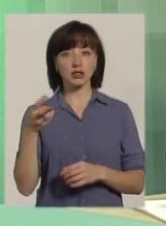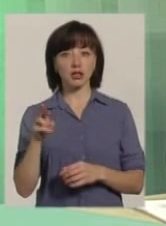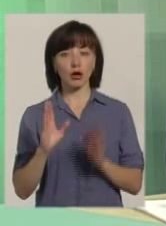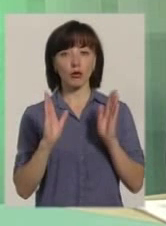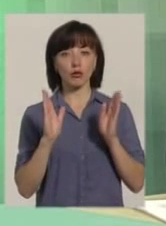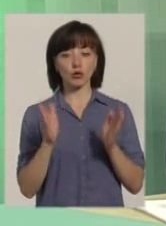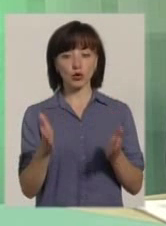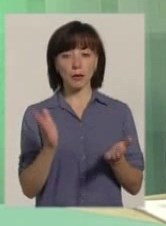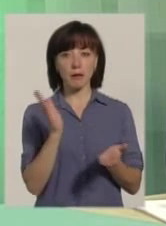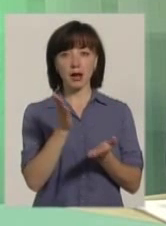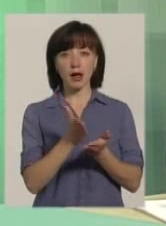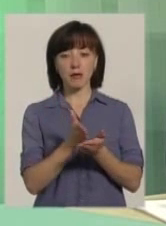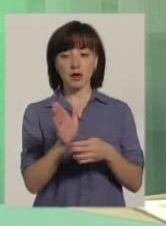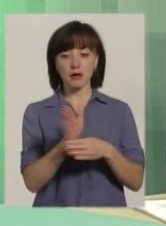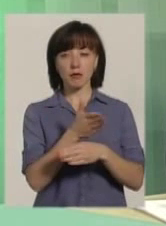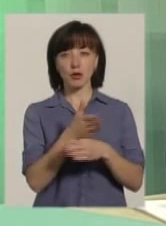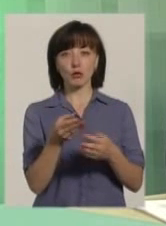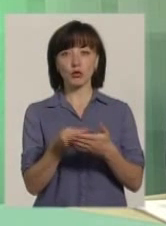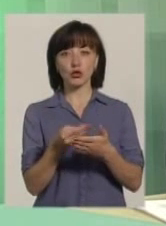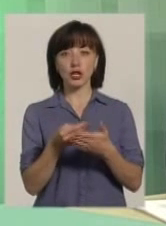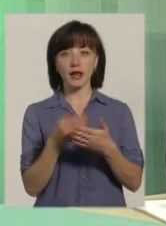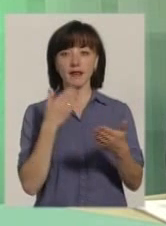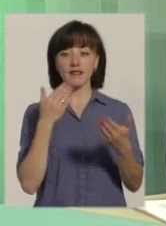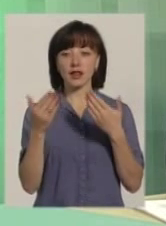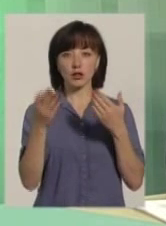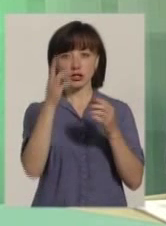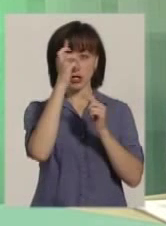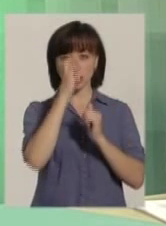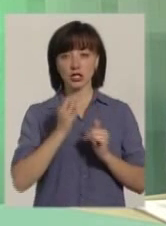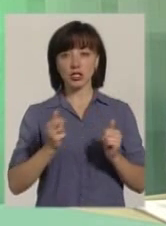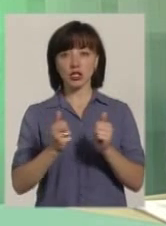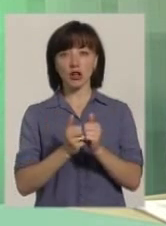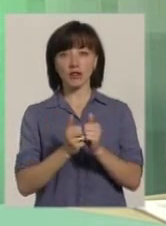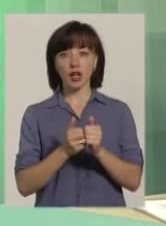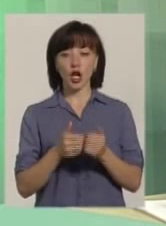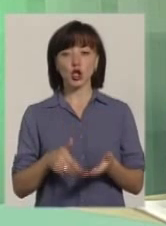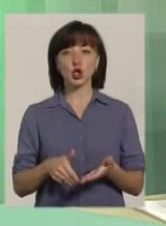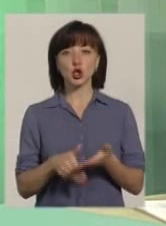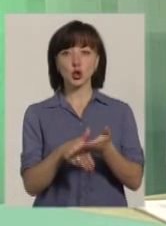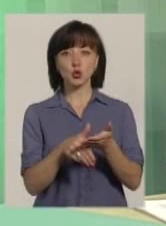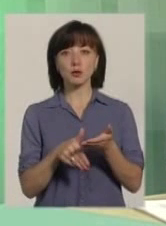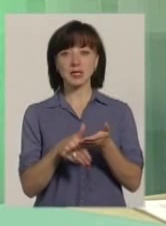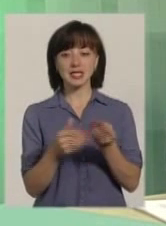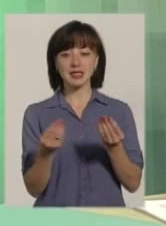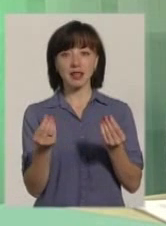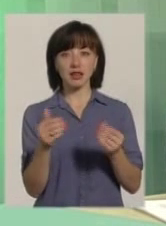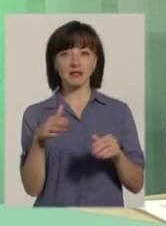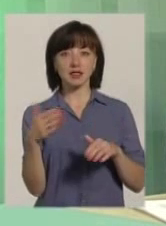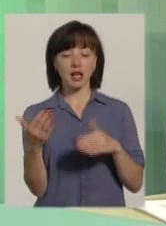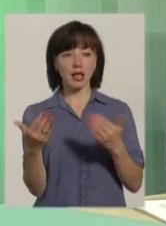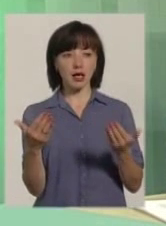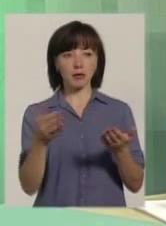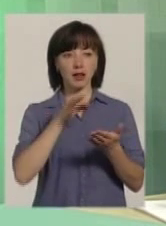будуть прямі міжбюджетні відносини з державою. Тобто субсидіарність, тобто